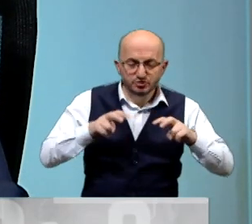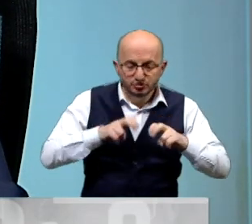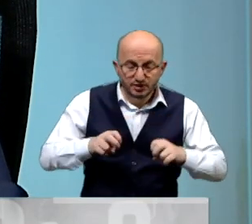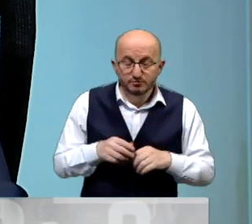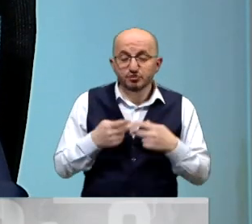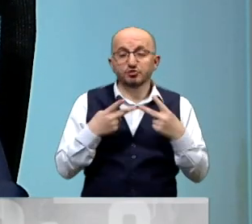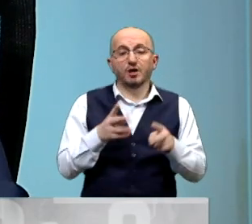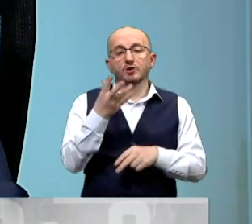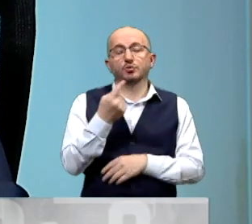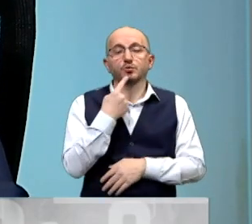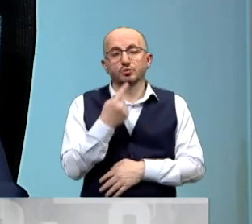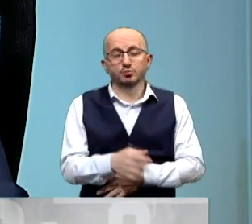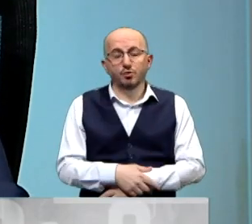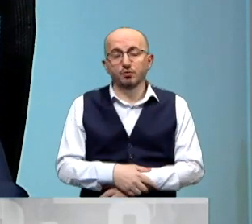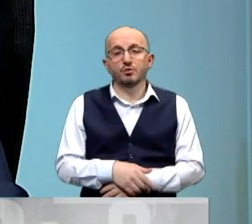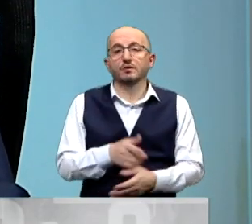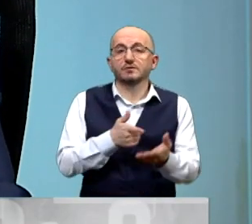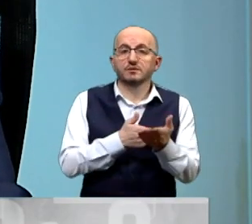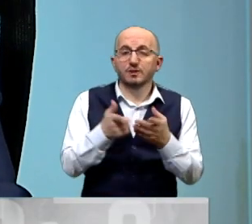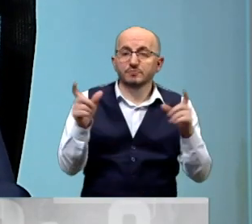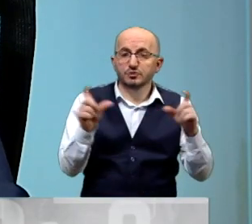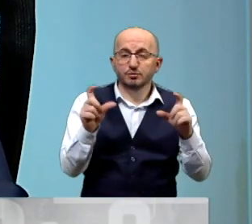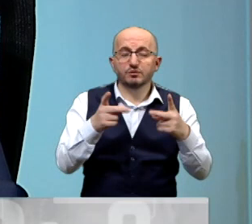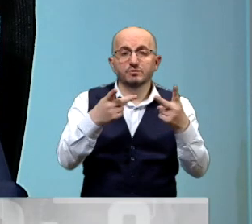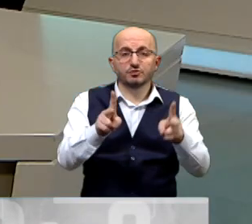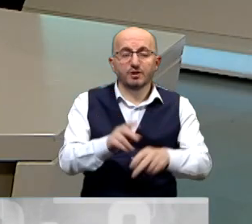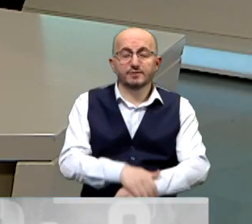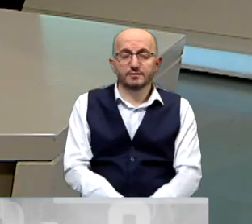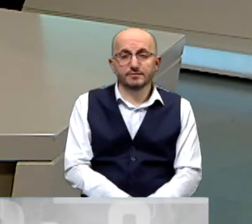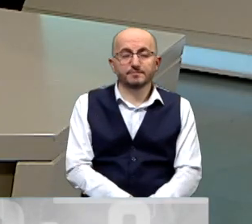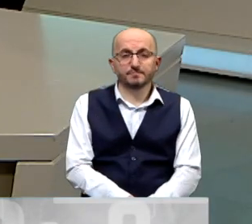caiz olduğunu söylüyor tarım sigortası da caizdir